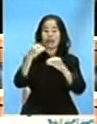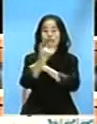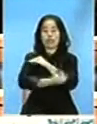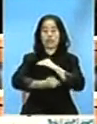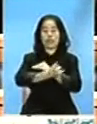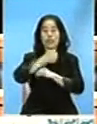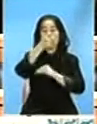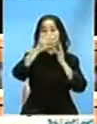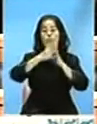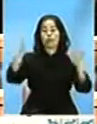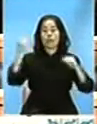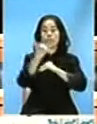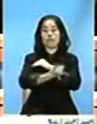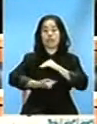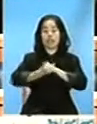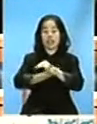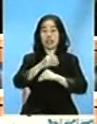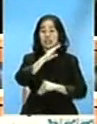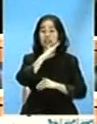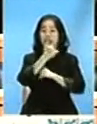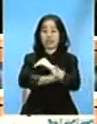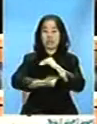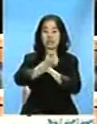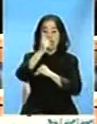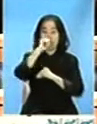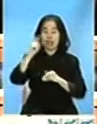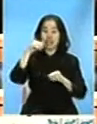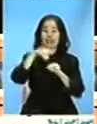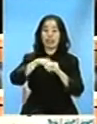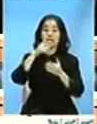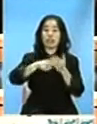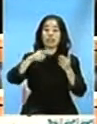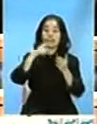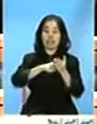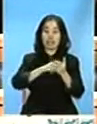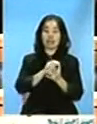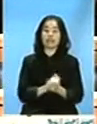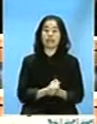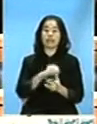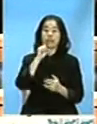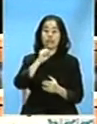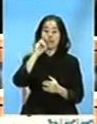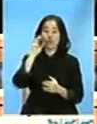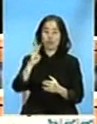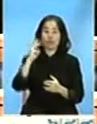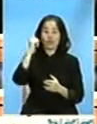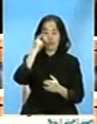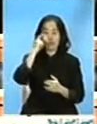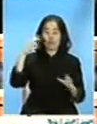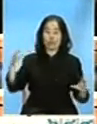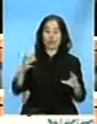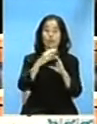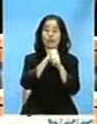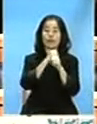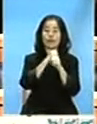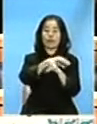นะครับถ้าเขตประเทศเป็นเขตเลือกตั้งนะครับแล้วก็สมาชิกวุฒิสภานี่ลดจากจำนวน200ที่